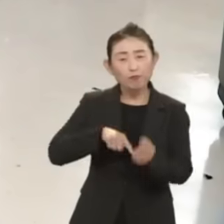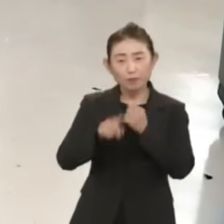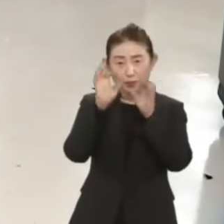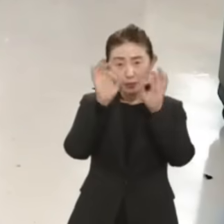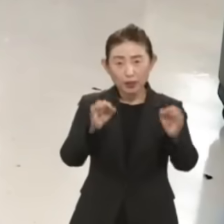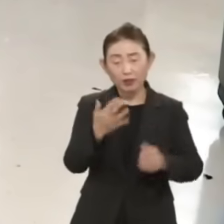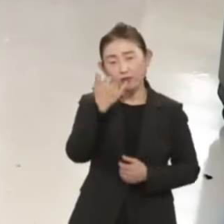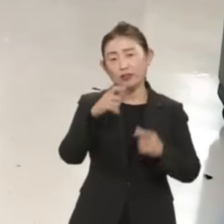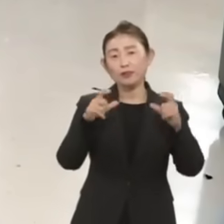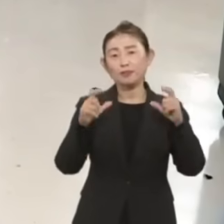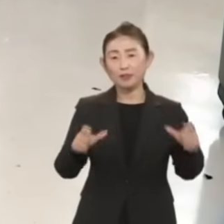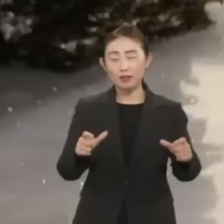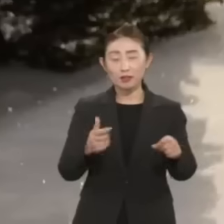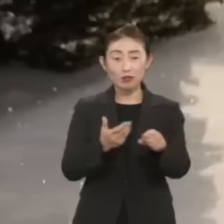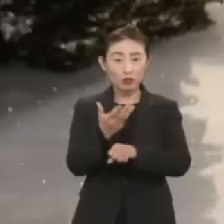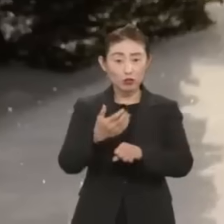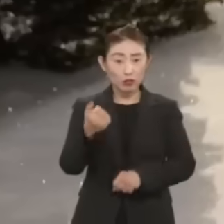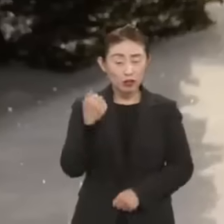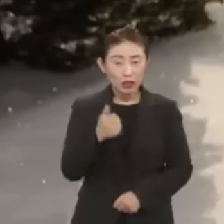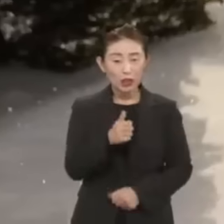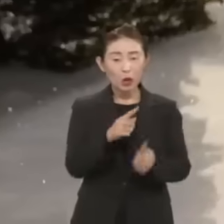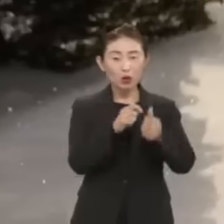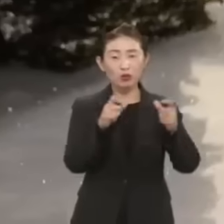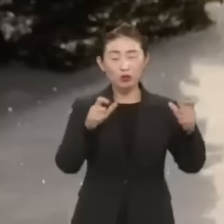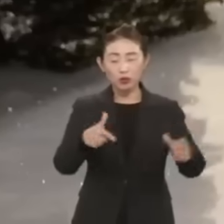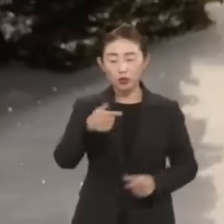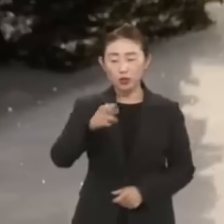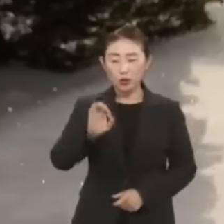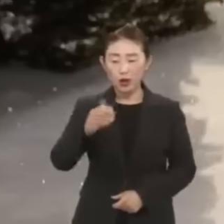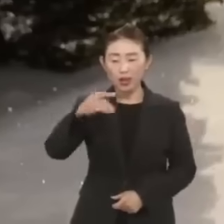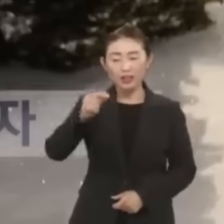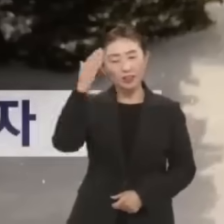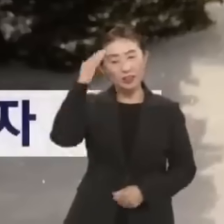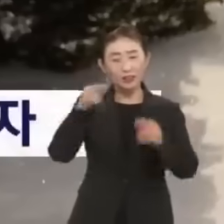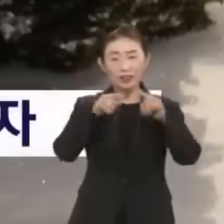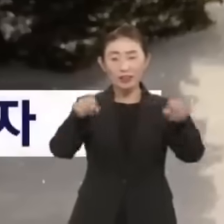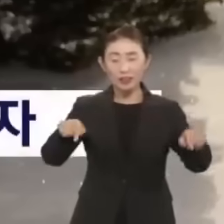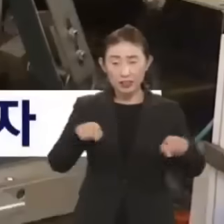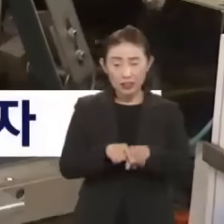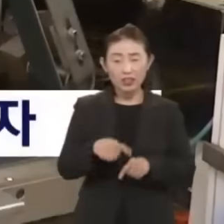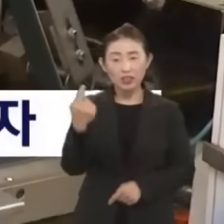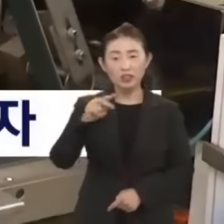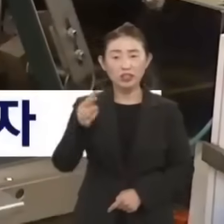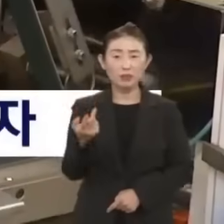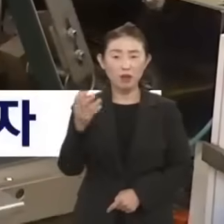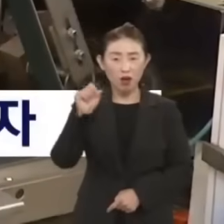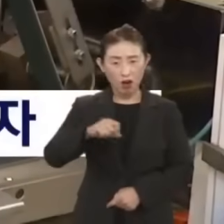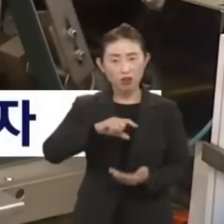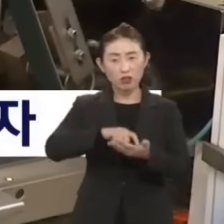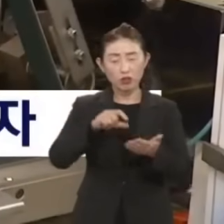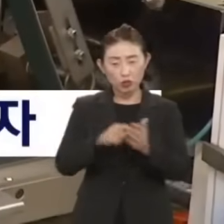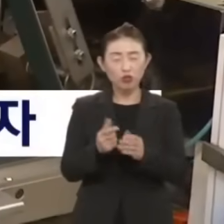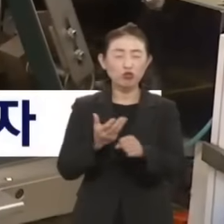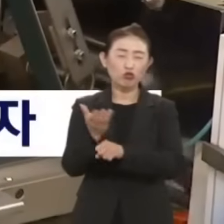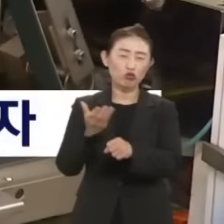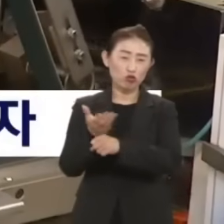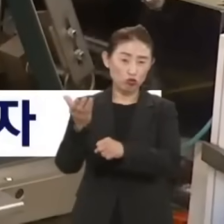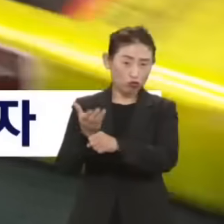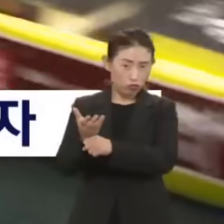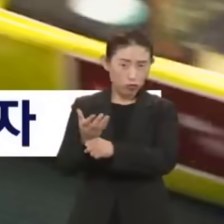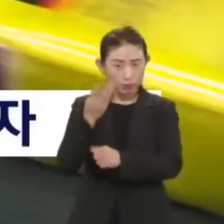충남 지역의 대표 특산물인 홍성 광천김입니다. 매년 1,200억 원 상당을 해외로 수출하는 효자